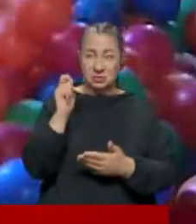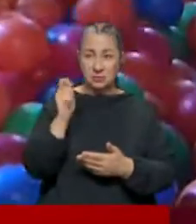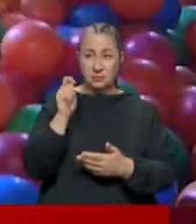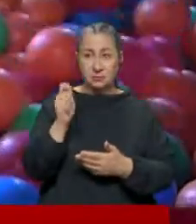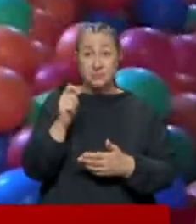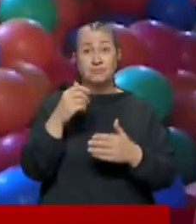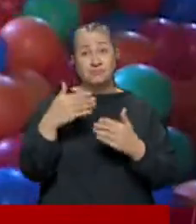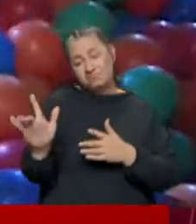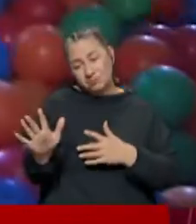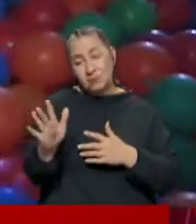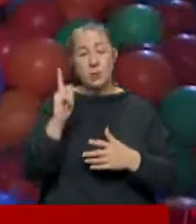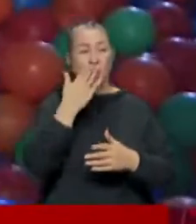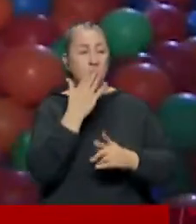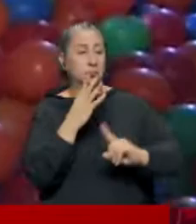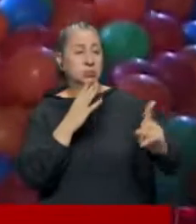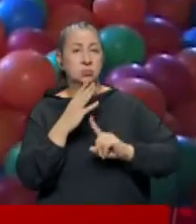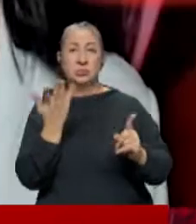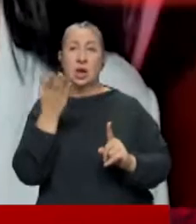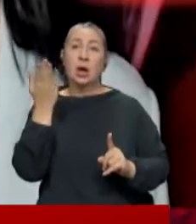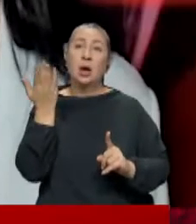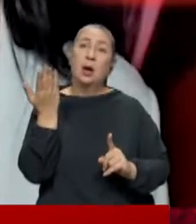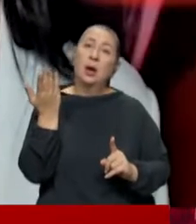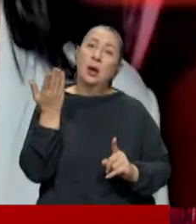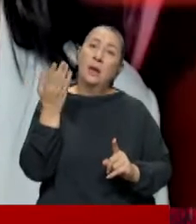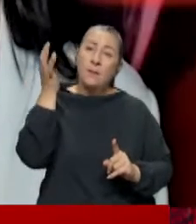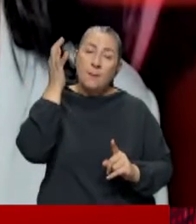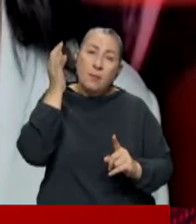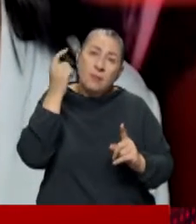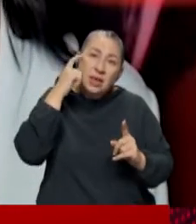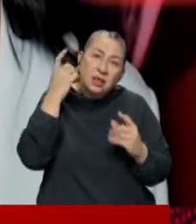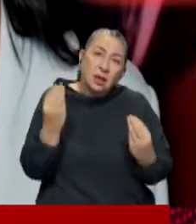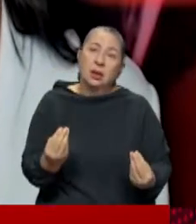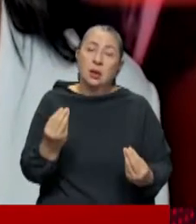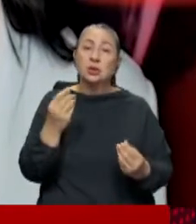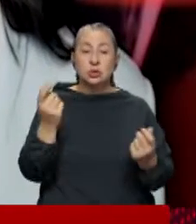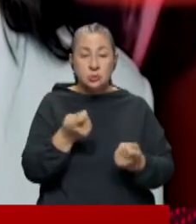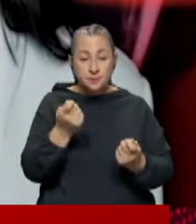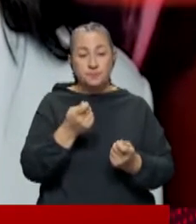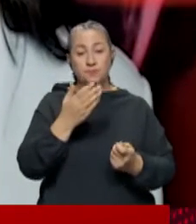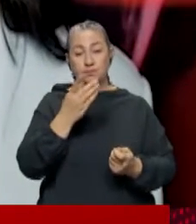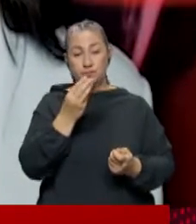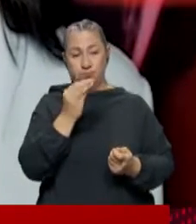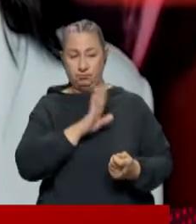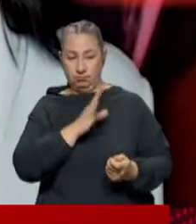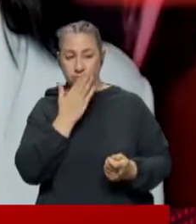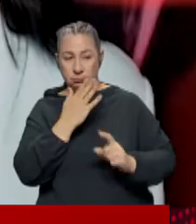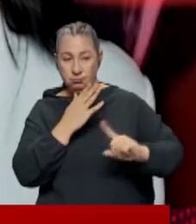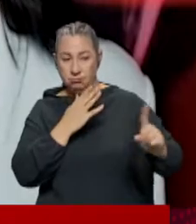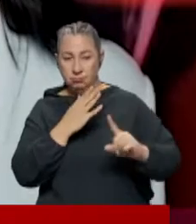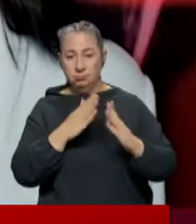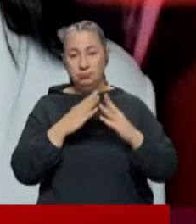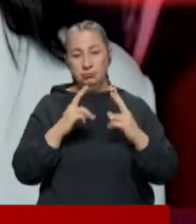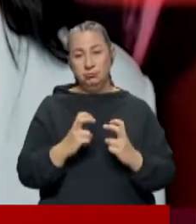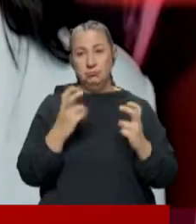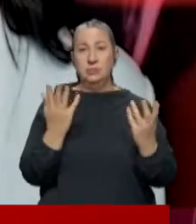ücret vermektense bir okula göndermek çok ama çok daha mantıklı gözükürken, çalışıp çocuğumu bir okula göndereceğime evde